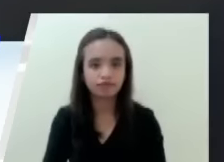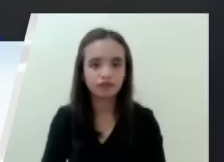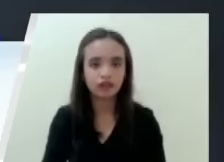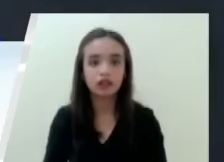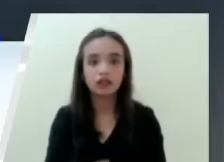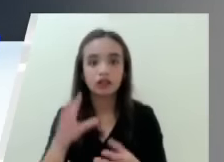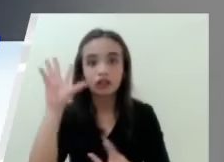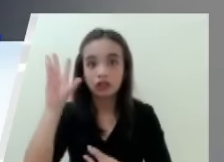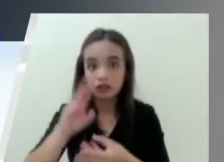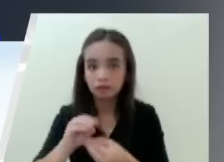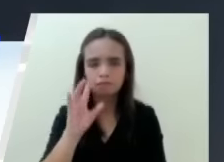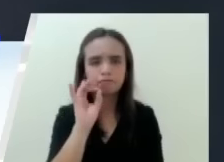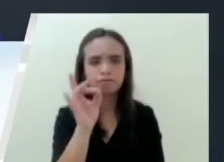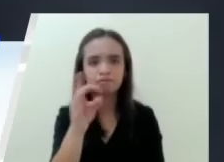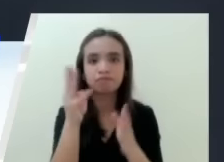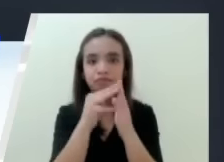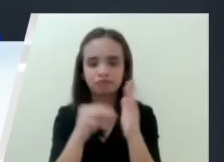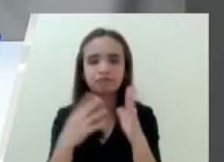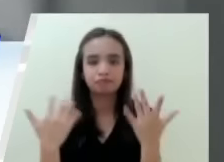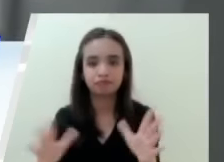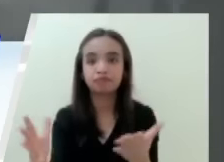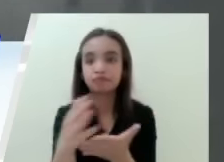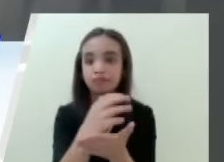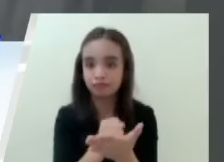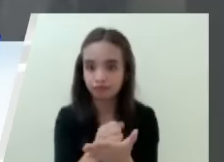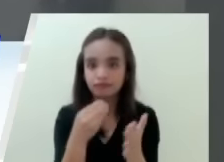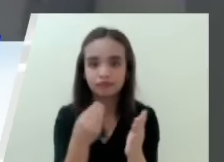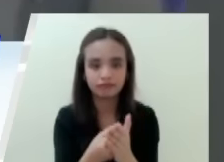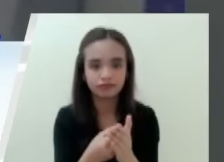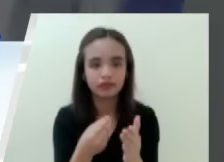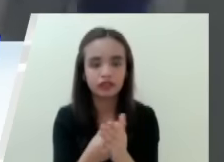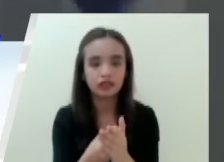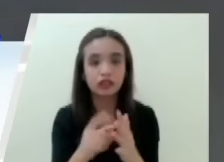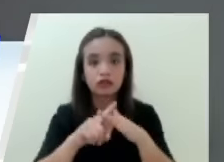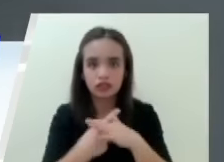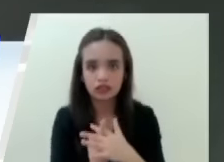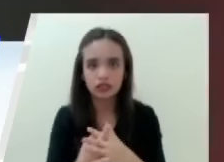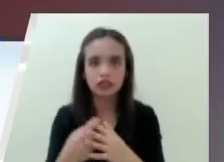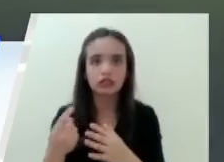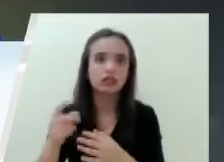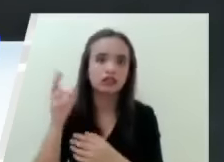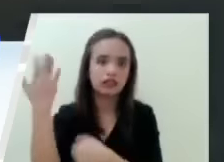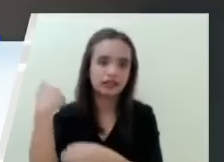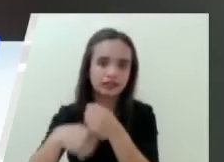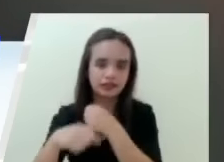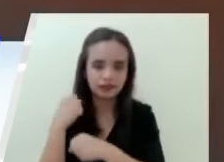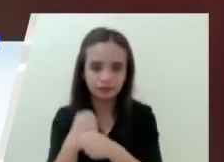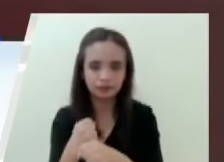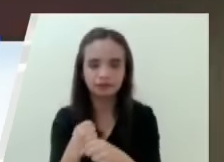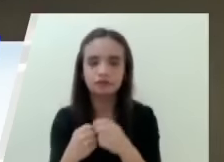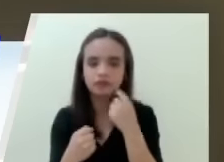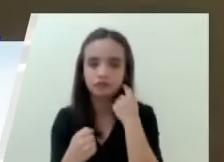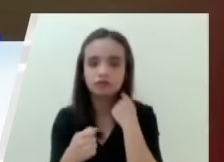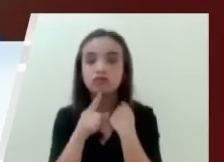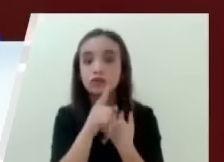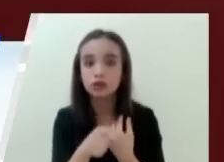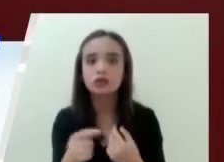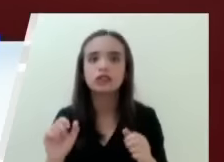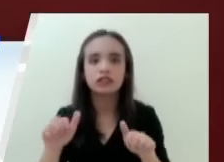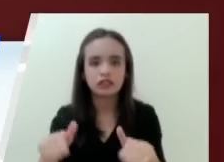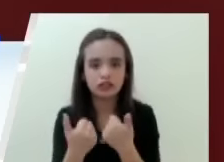80 million ang nakolekta ng grupo mula nang magsimula sila noong 2023. It's a game of chance actually. Maraming